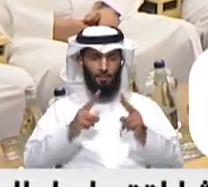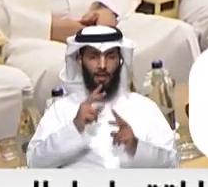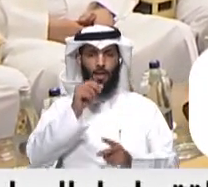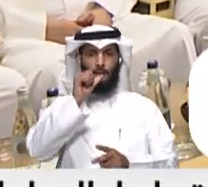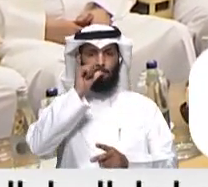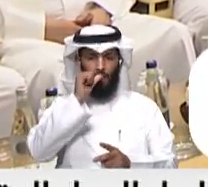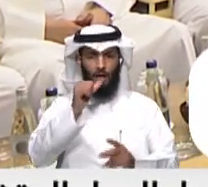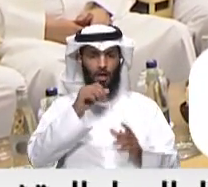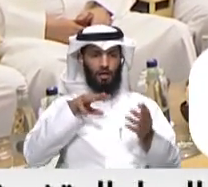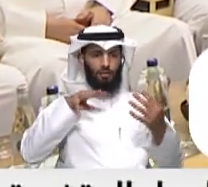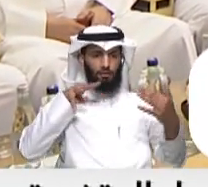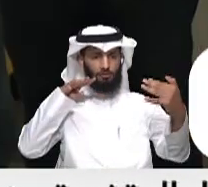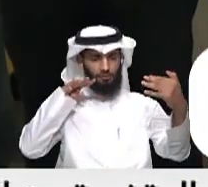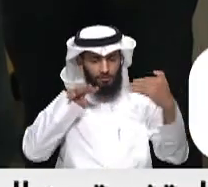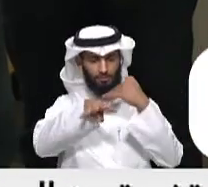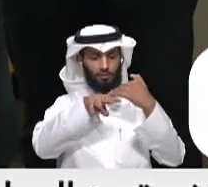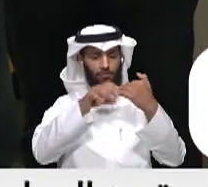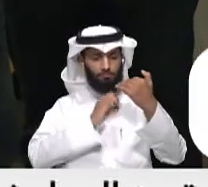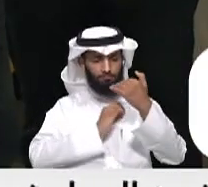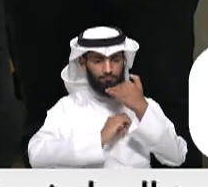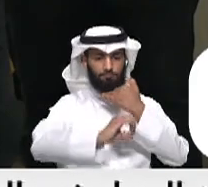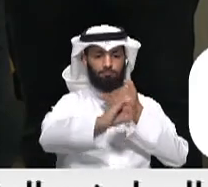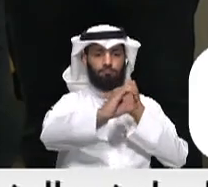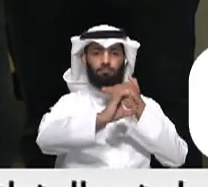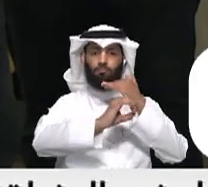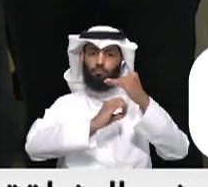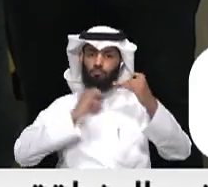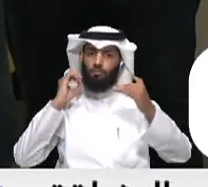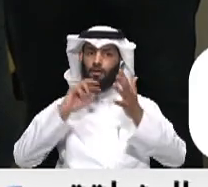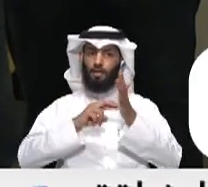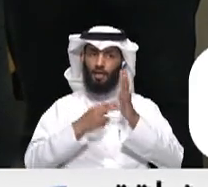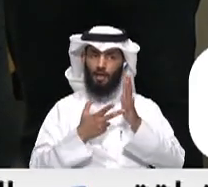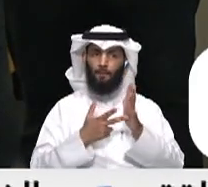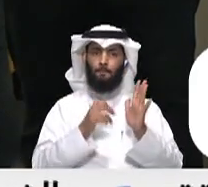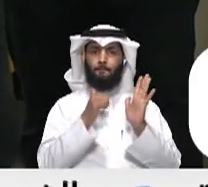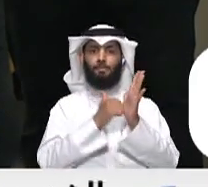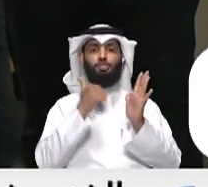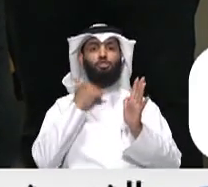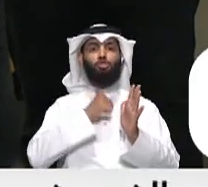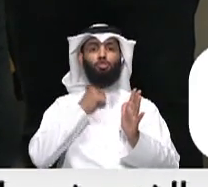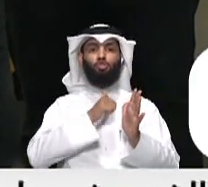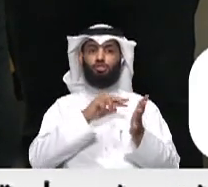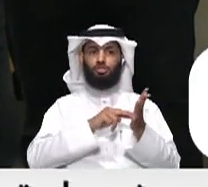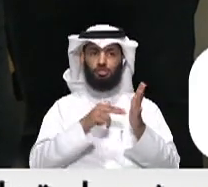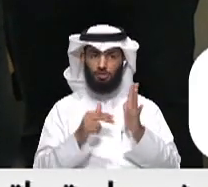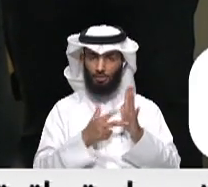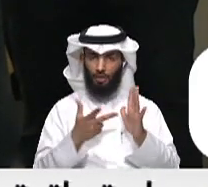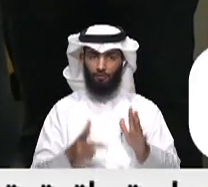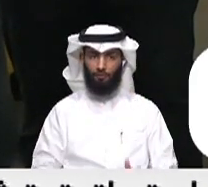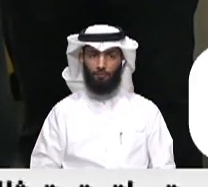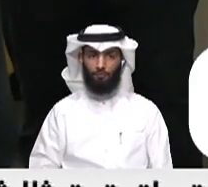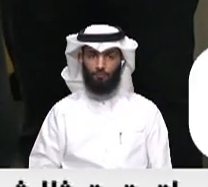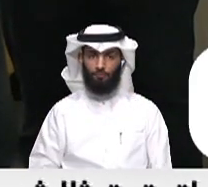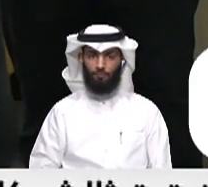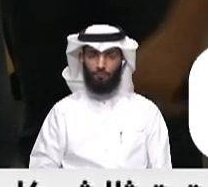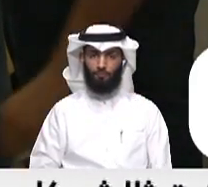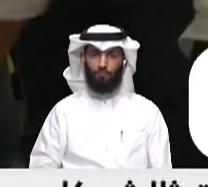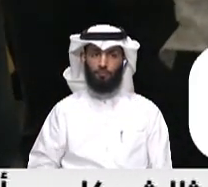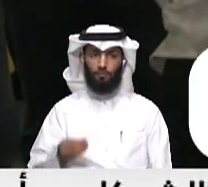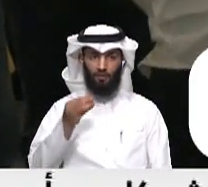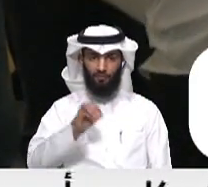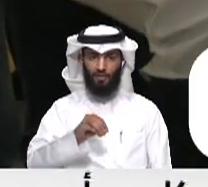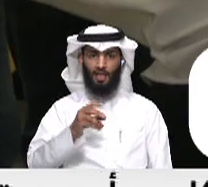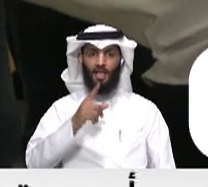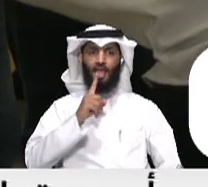حديثه وامنه تتعلق في المناطق الاسكانيه الحديثه وال الطرق الاقليميه وكذلك سكك